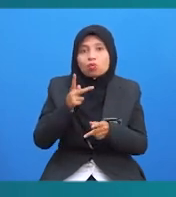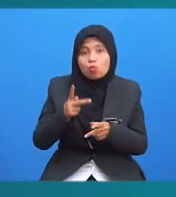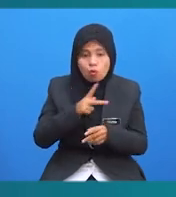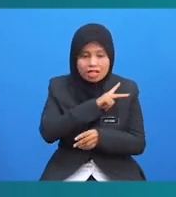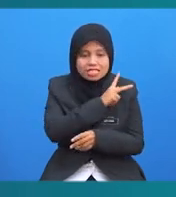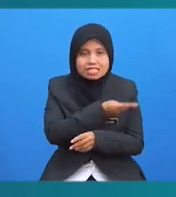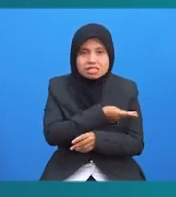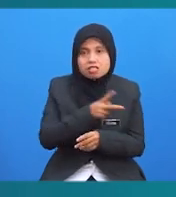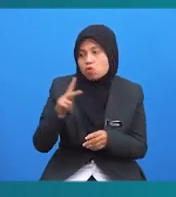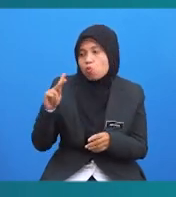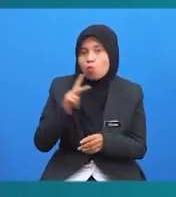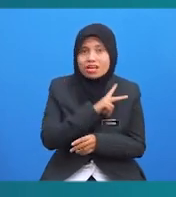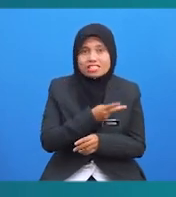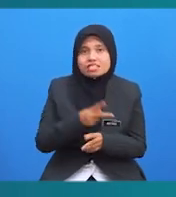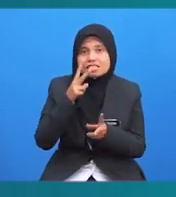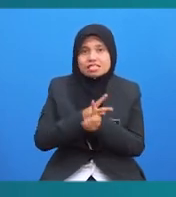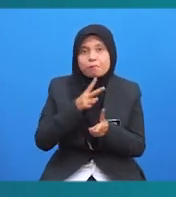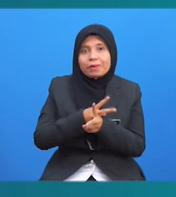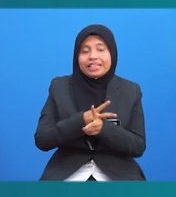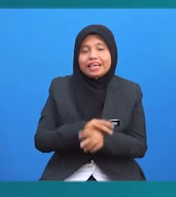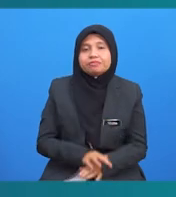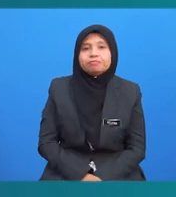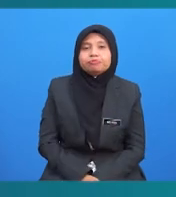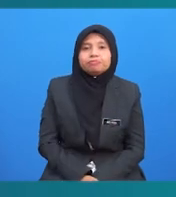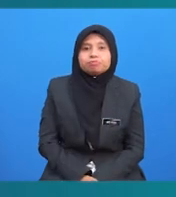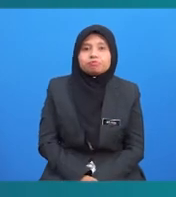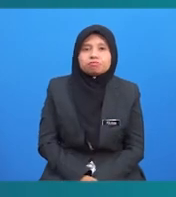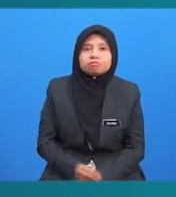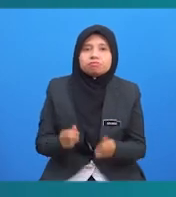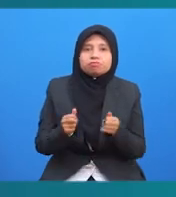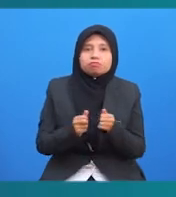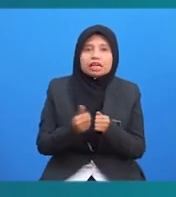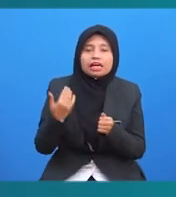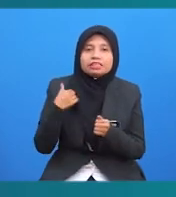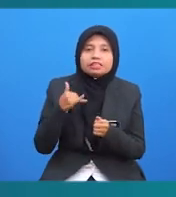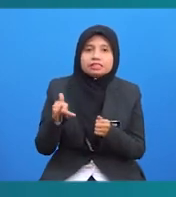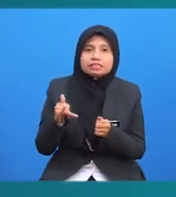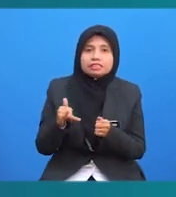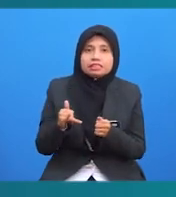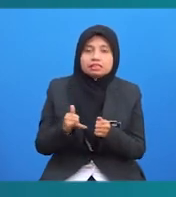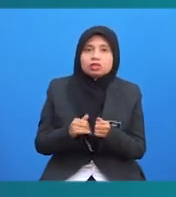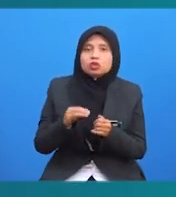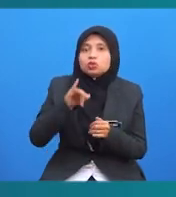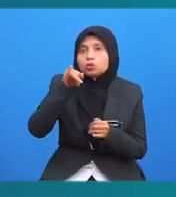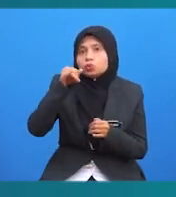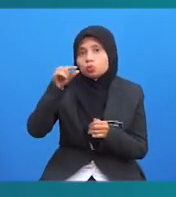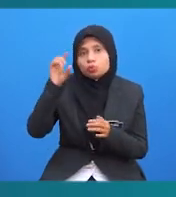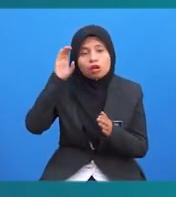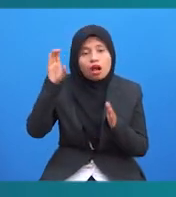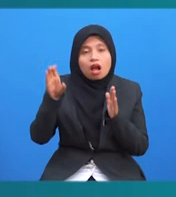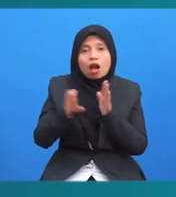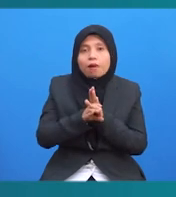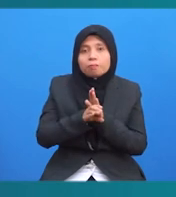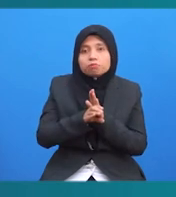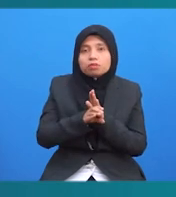utama daripada bateri kamera sudah habis. Dengan adanya battery grip, juru gambar tidak perlu